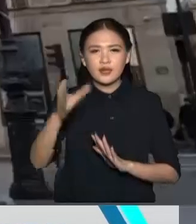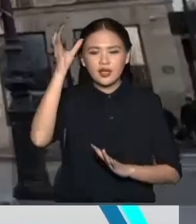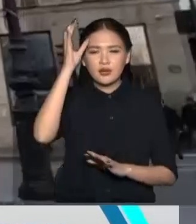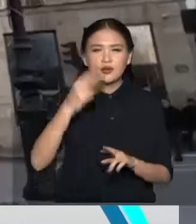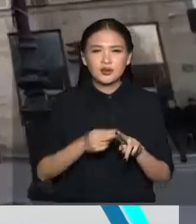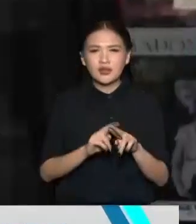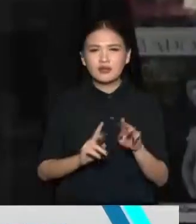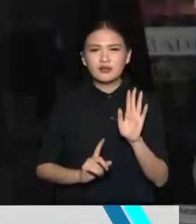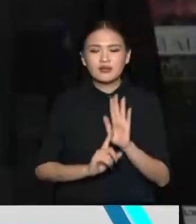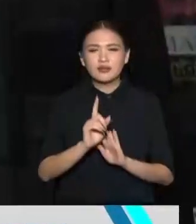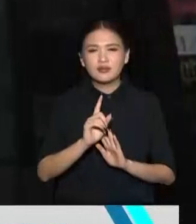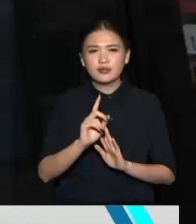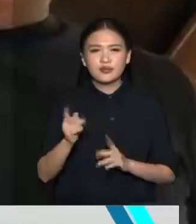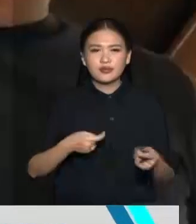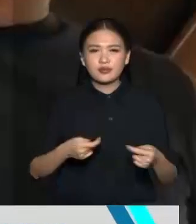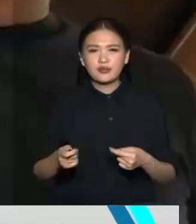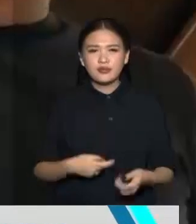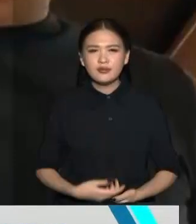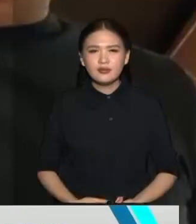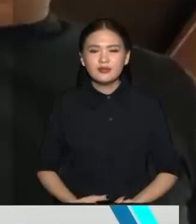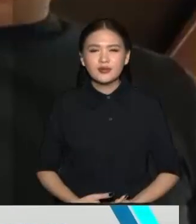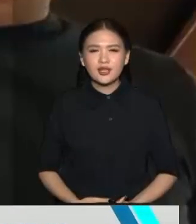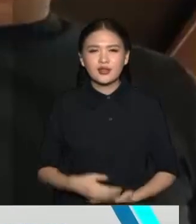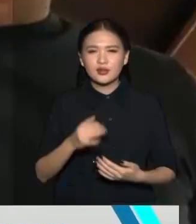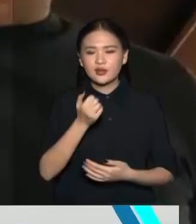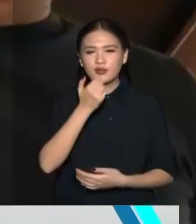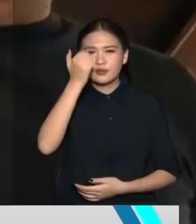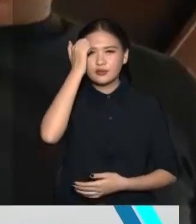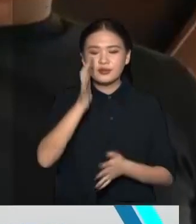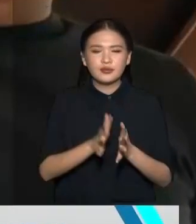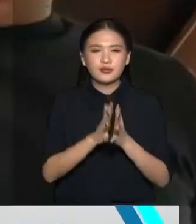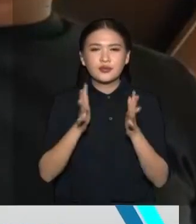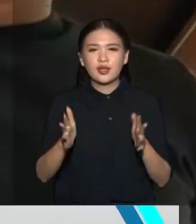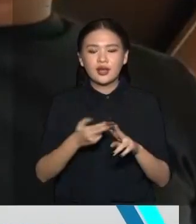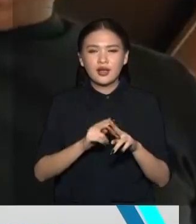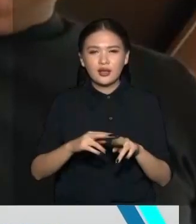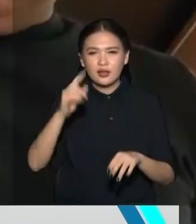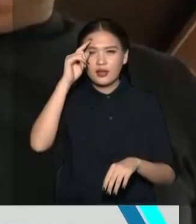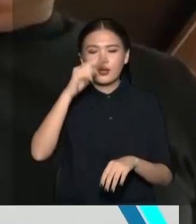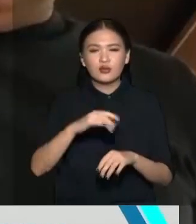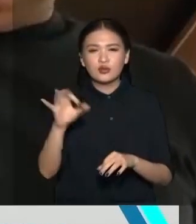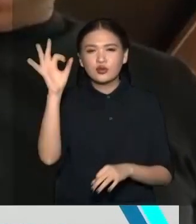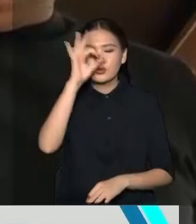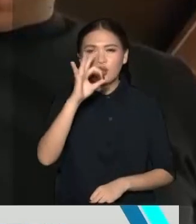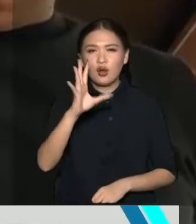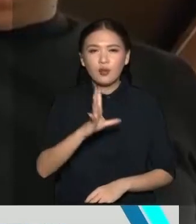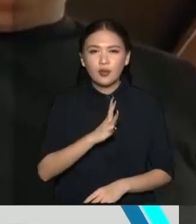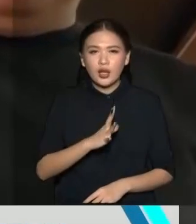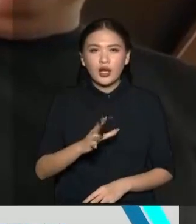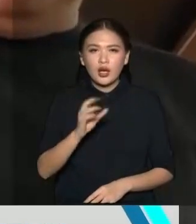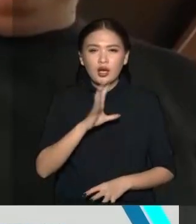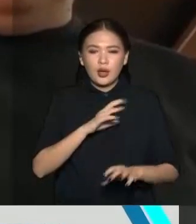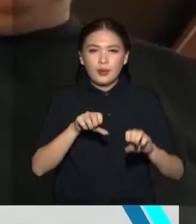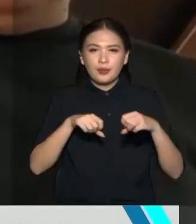зерттеулерімді жүргізіп отырмын. Жақсы, көп рахмет, Мұхит Мырза, естеріңізге сала кетейік. Бізбен Брюссельден